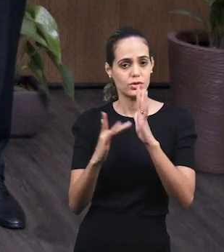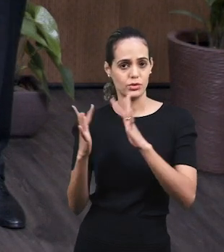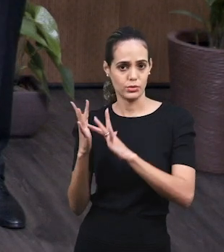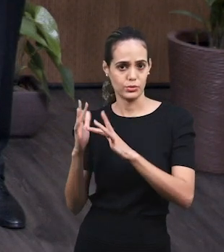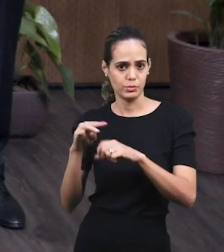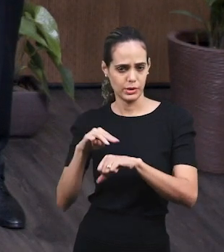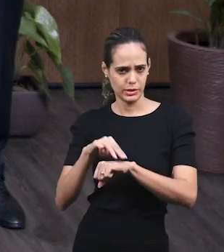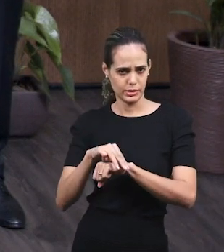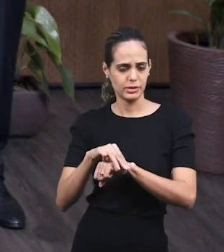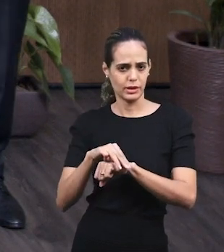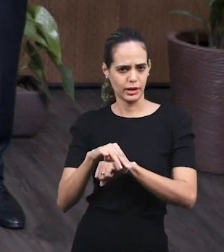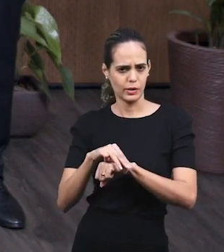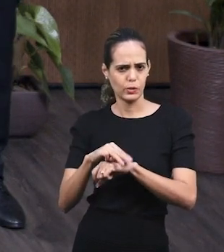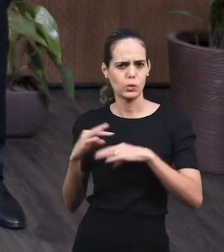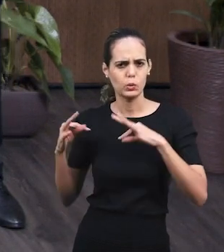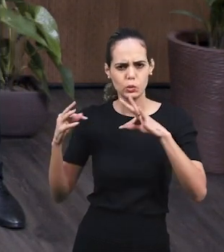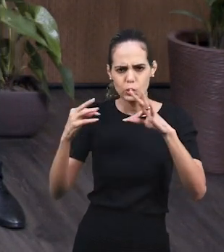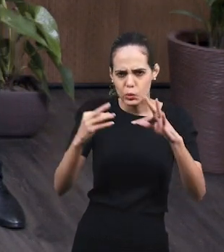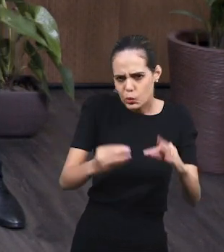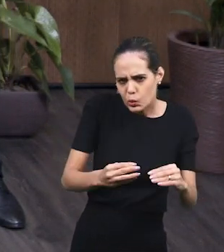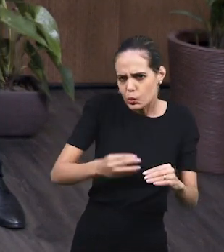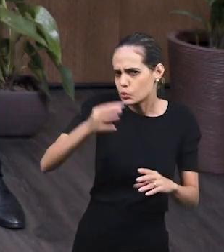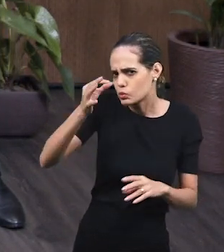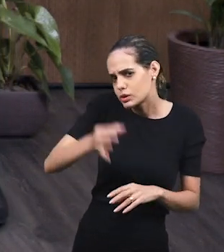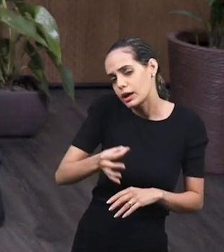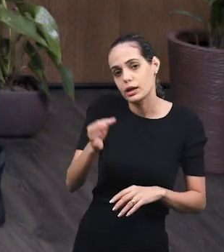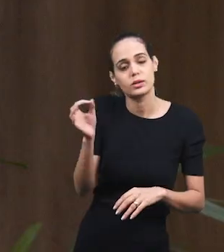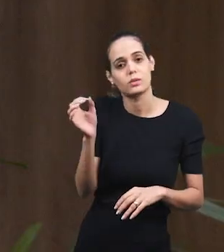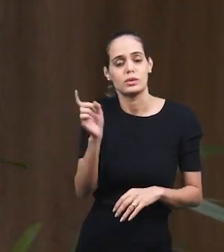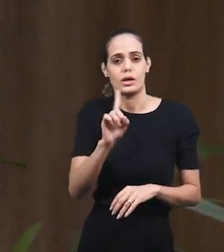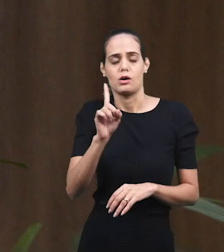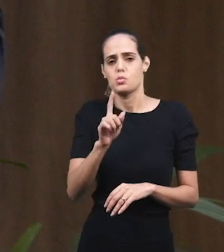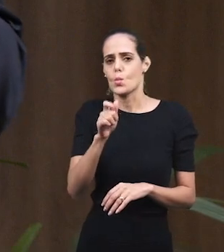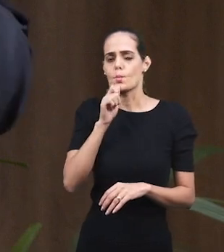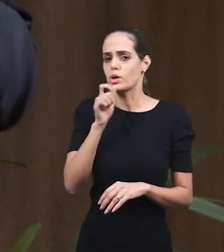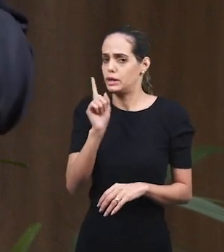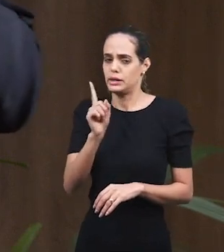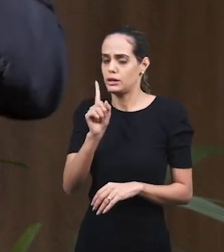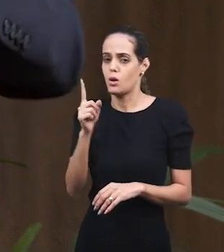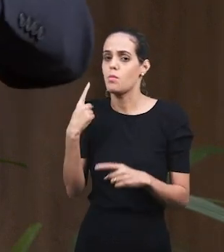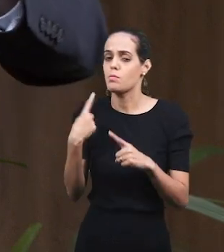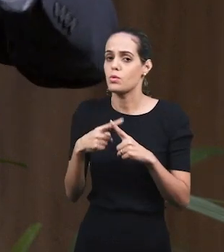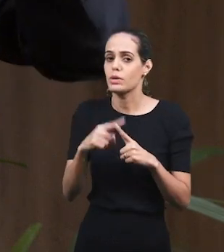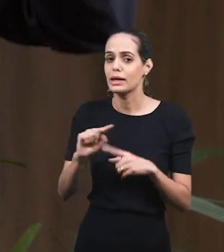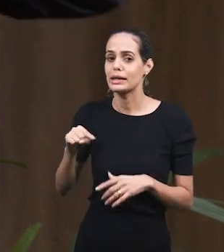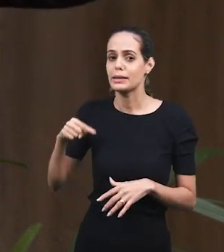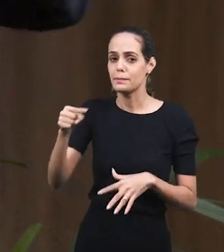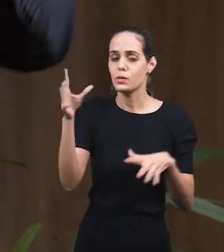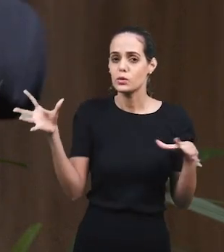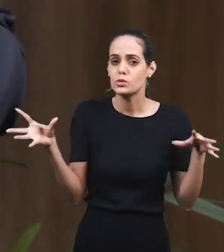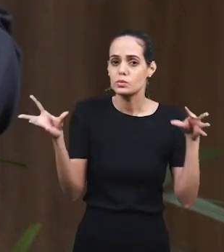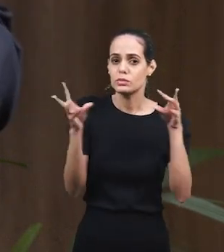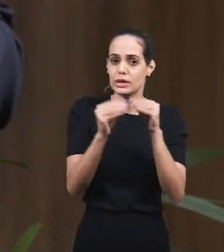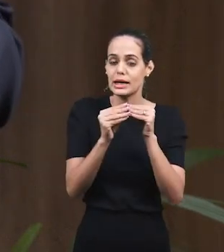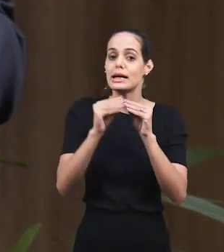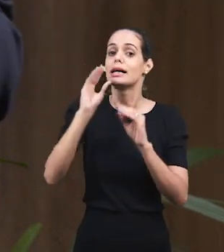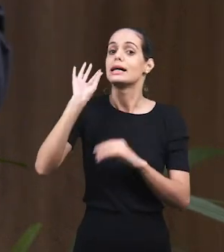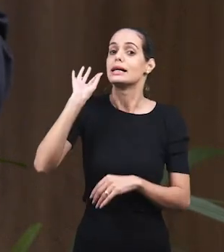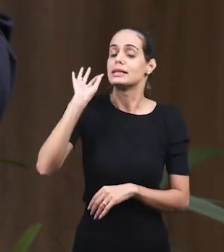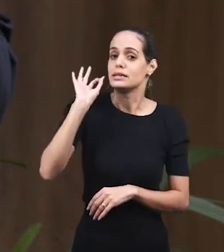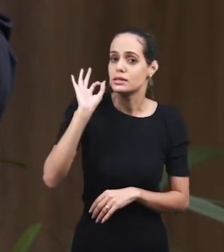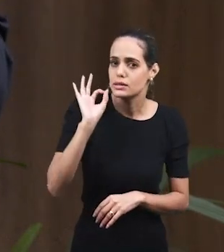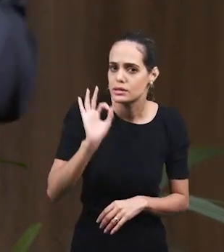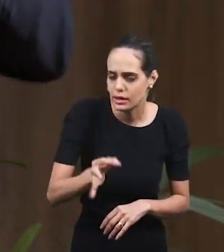que dans cette époque, dans ce temps, le ministère du Seigneur Jésus, il n'était pas encore